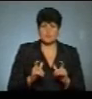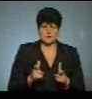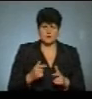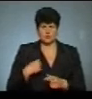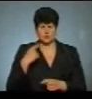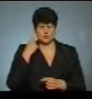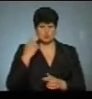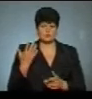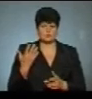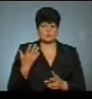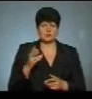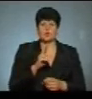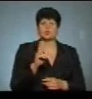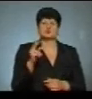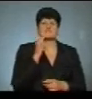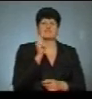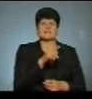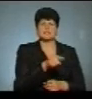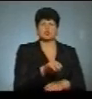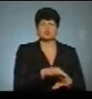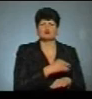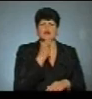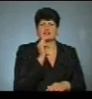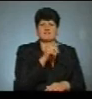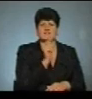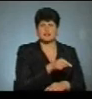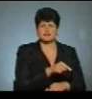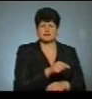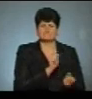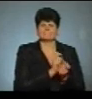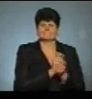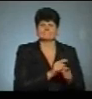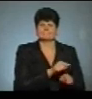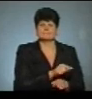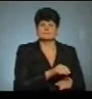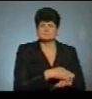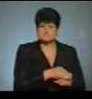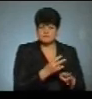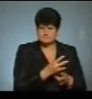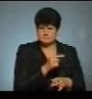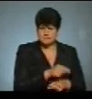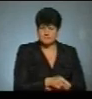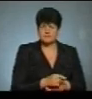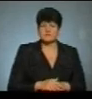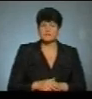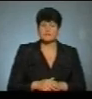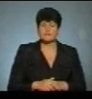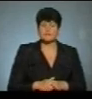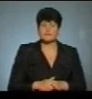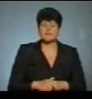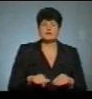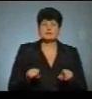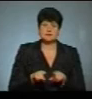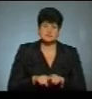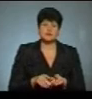думає, що хтось винен, дружина винен, треба на ній, винна, на ній треба злість зігнати.